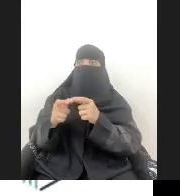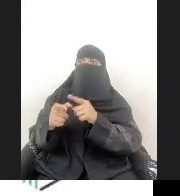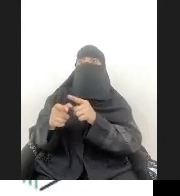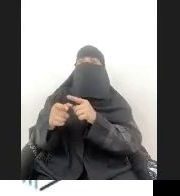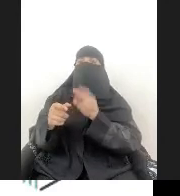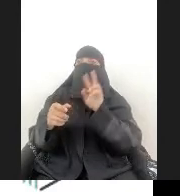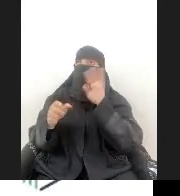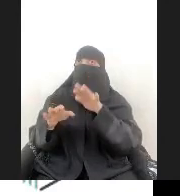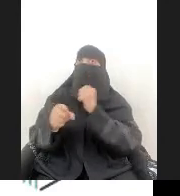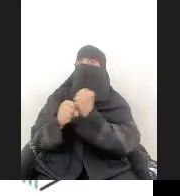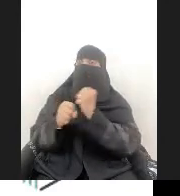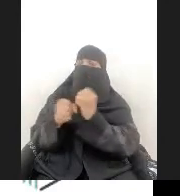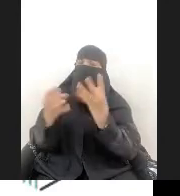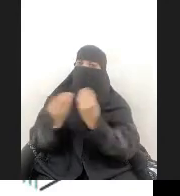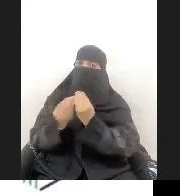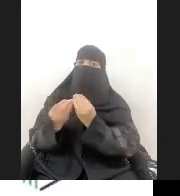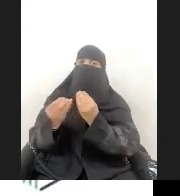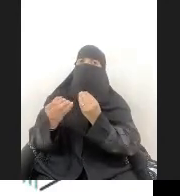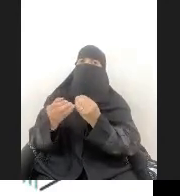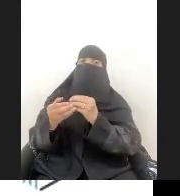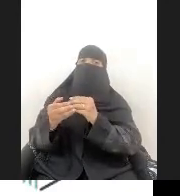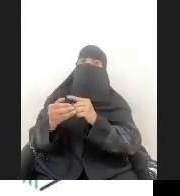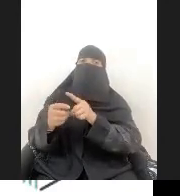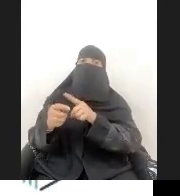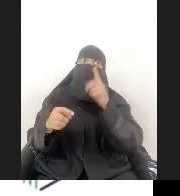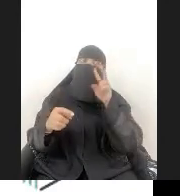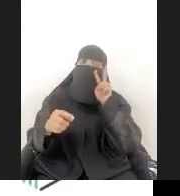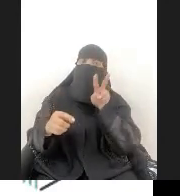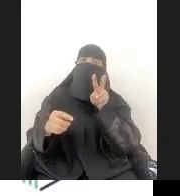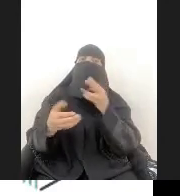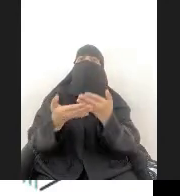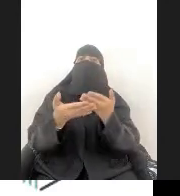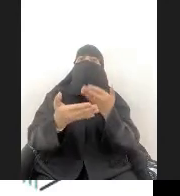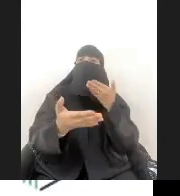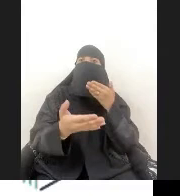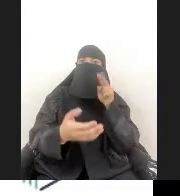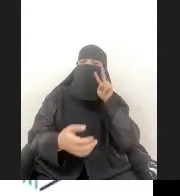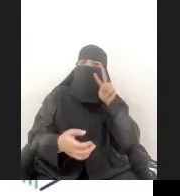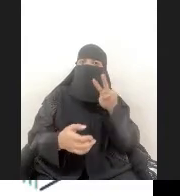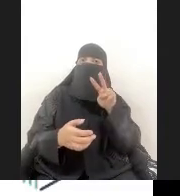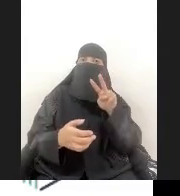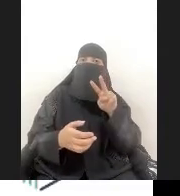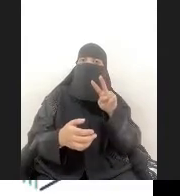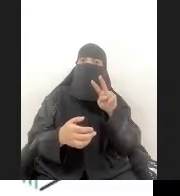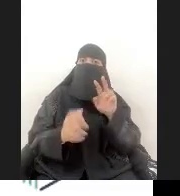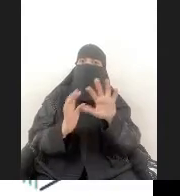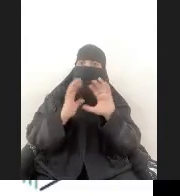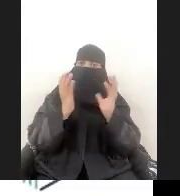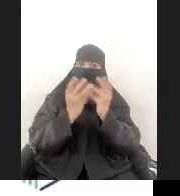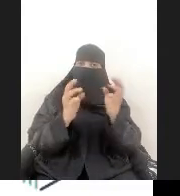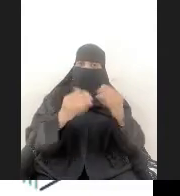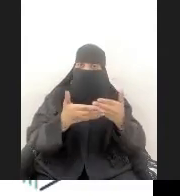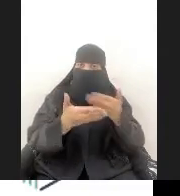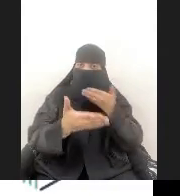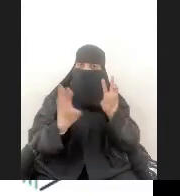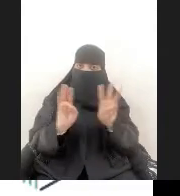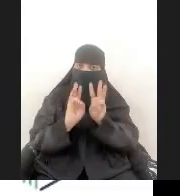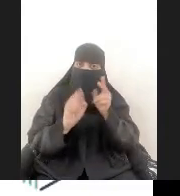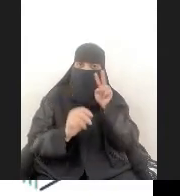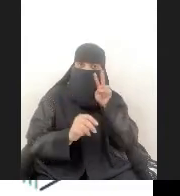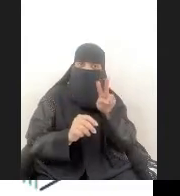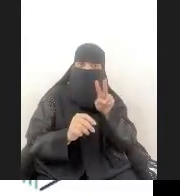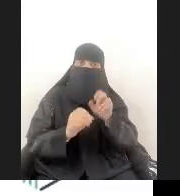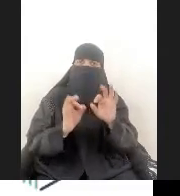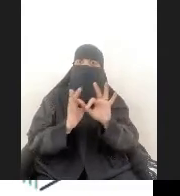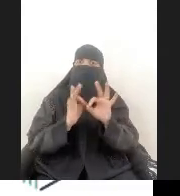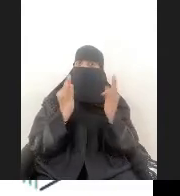الأونلاين غير تزامني وعرضوه عندي بكرة في أو الأسبوع القادم في القاعة. ربما يكون بعد العرض في اجتماع افتراضي بين